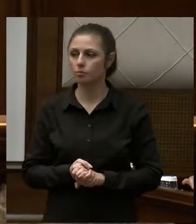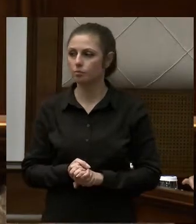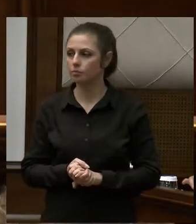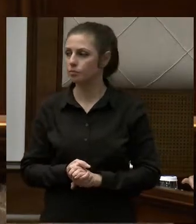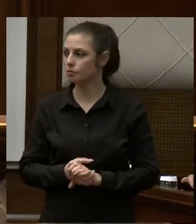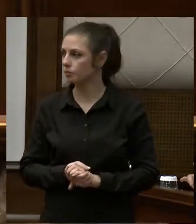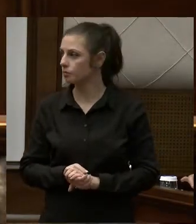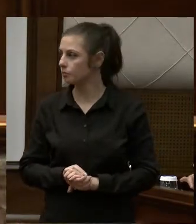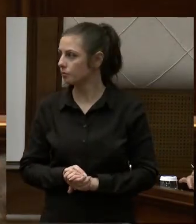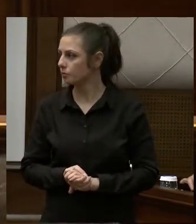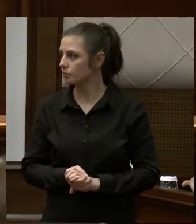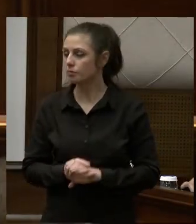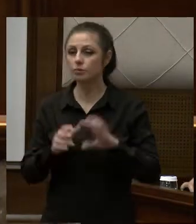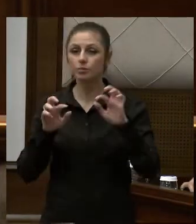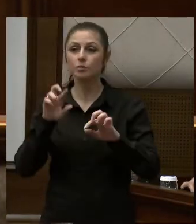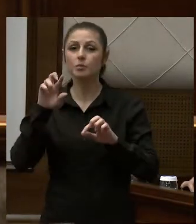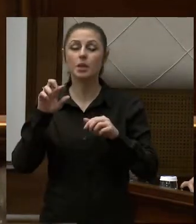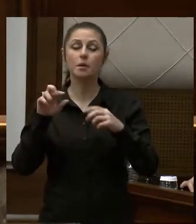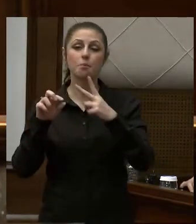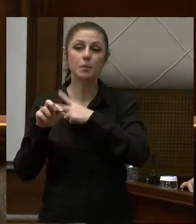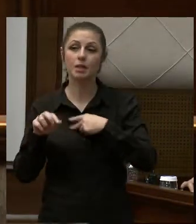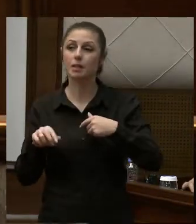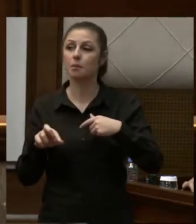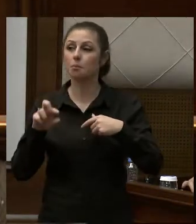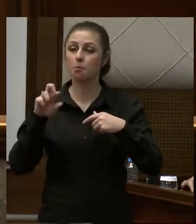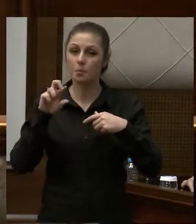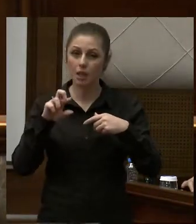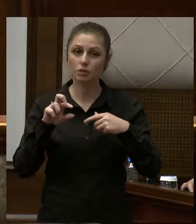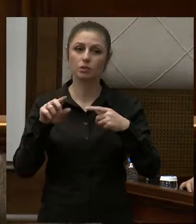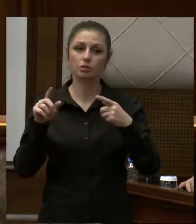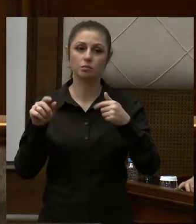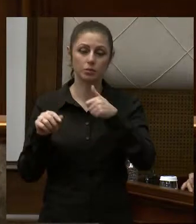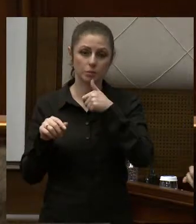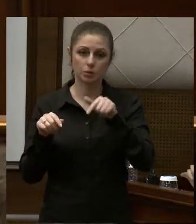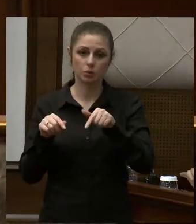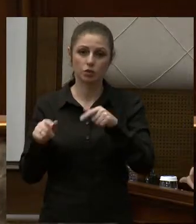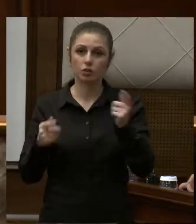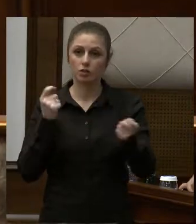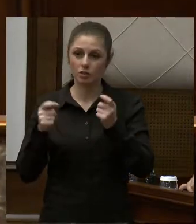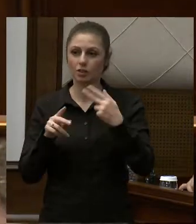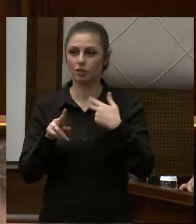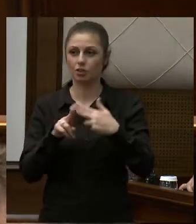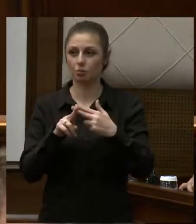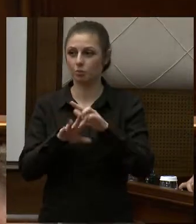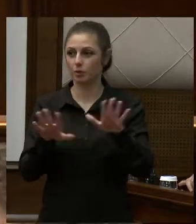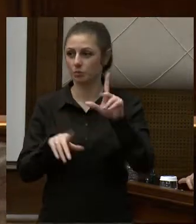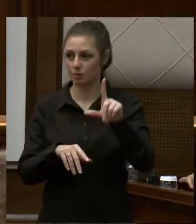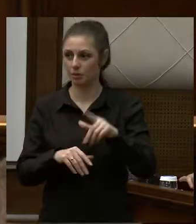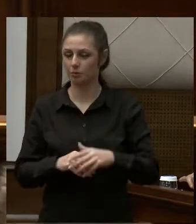da gitmemiz lazım. Çünkü belediye personelimizin babası burada çalışıyor şu anda. Mimar Sinan'dan kalacak. Evet, gündem konuları.